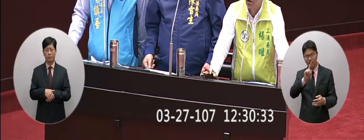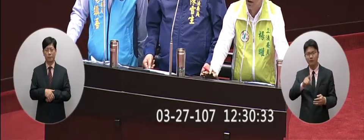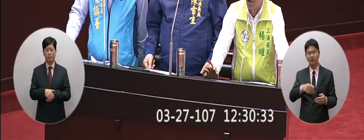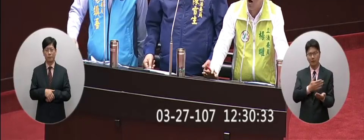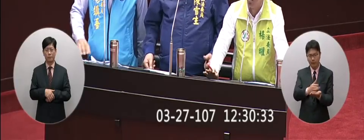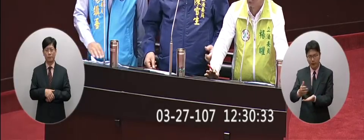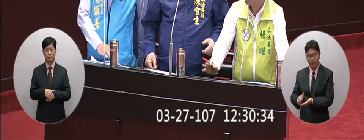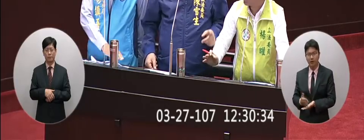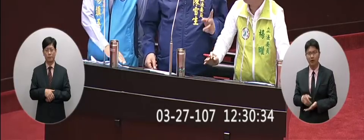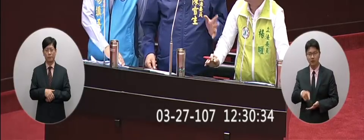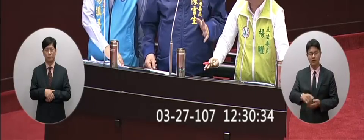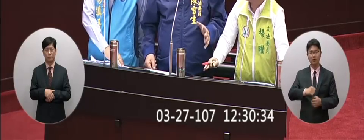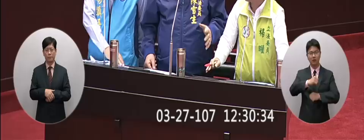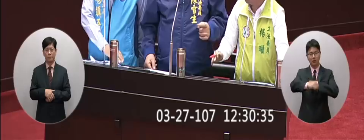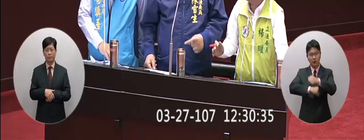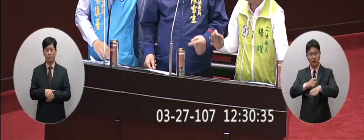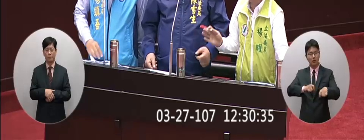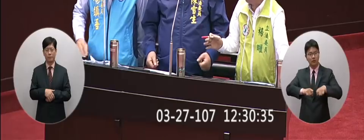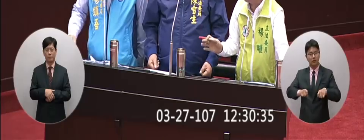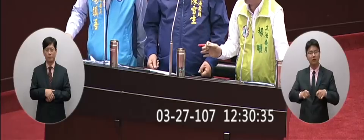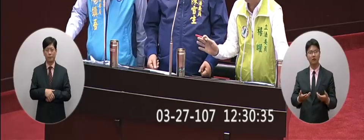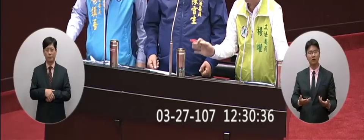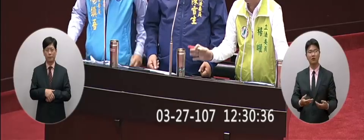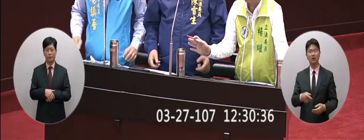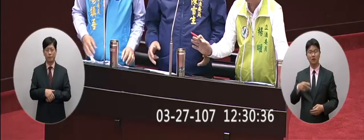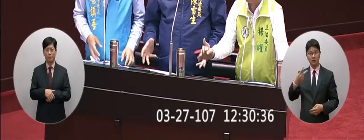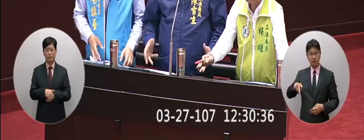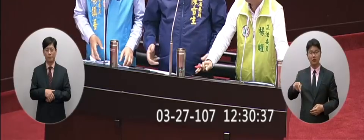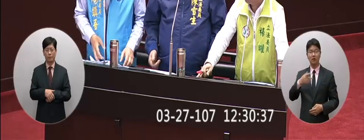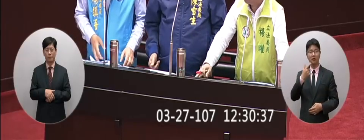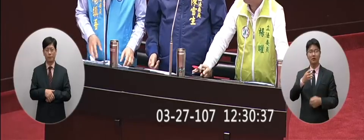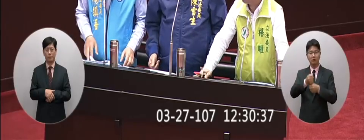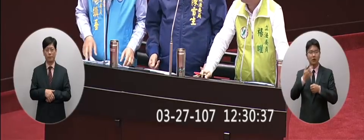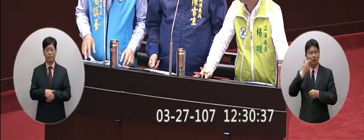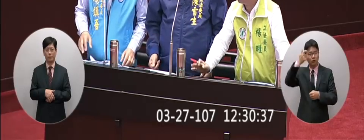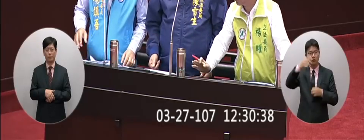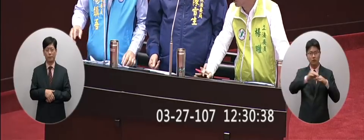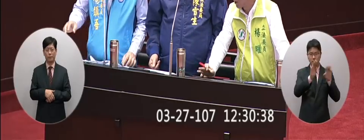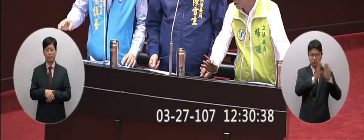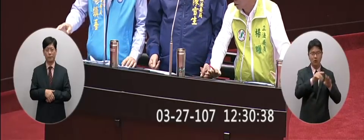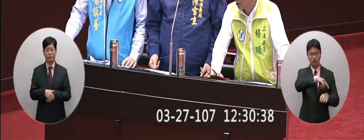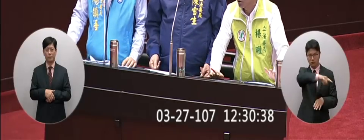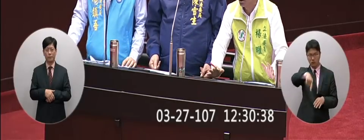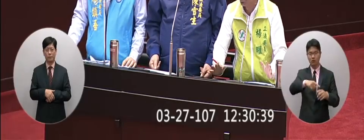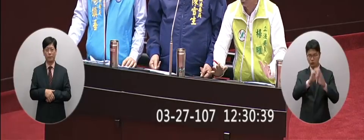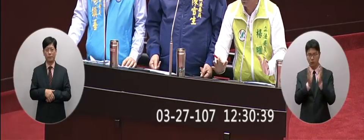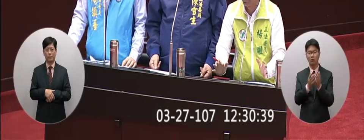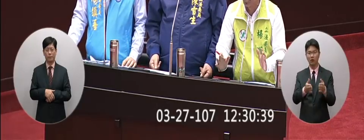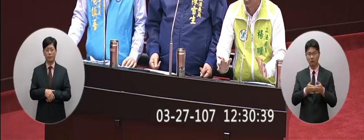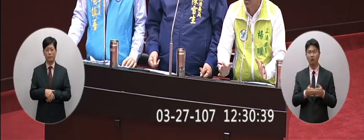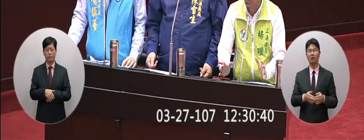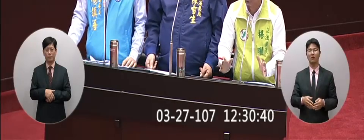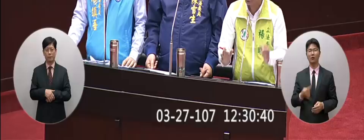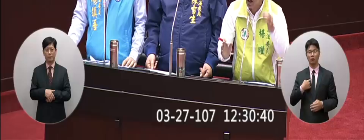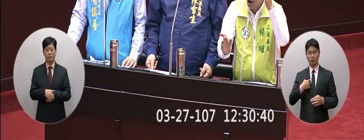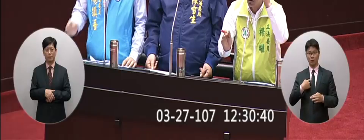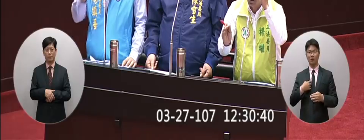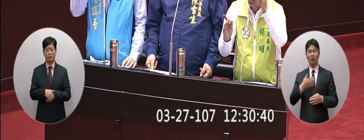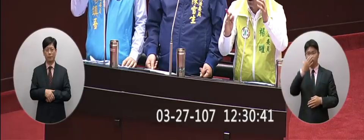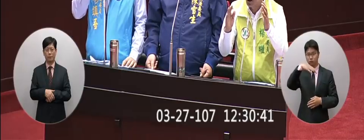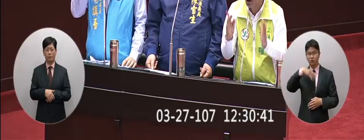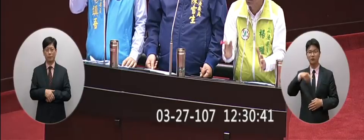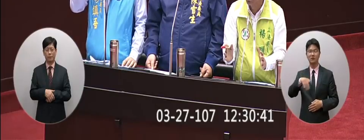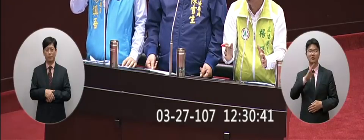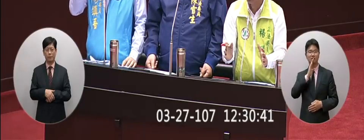动。 不只是到澎湖，金门马祖也要。 对对对， 因为一样的。 没有，我是把澎湖当作示范区、然